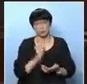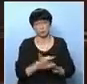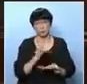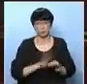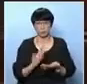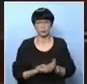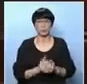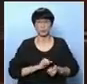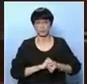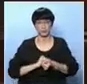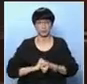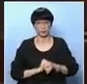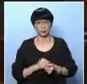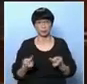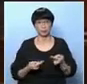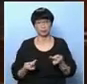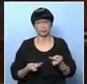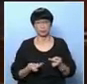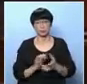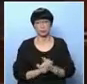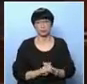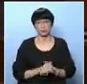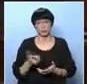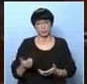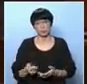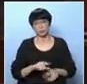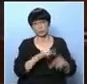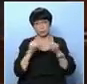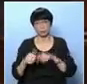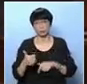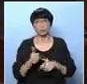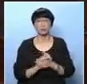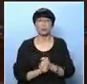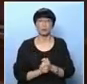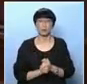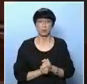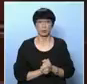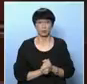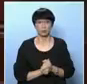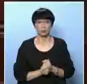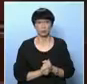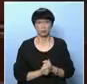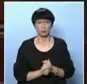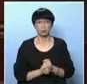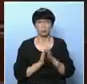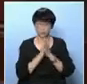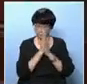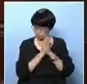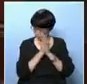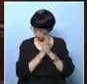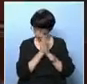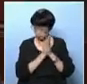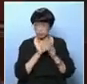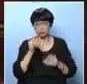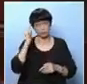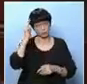系如果大屿山咧10000多元一尺，我而有咁嘅好嘅生活咧，我觉得呢个系我所梦寐以求。我